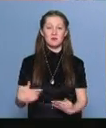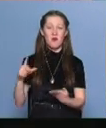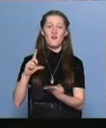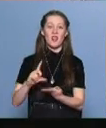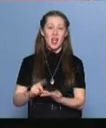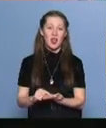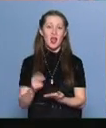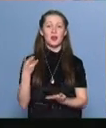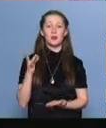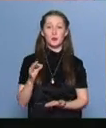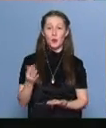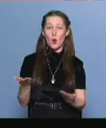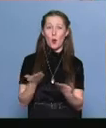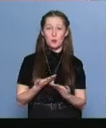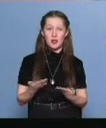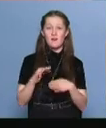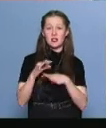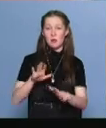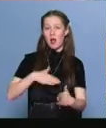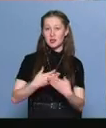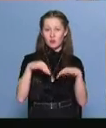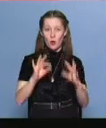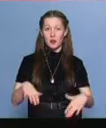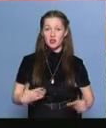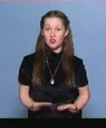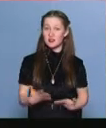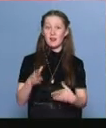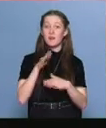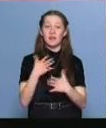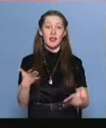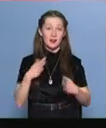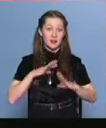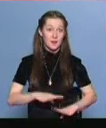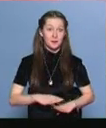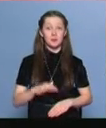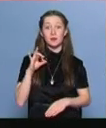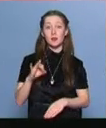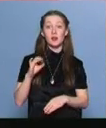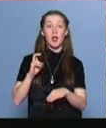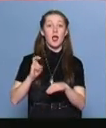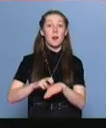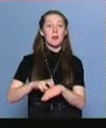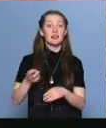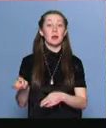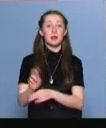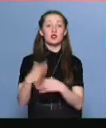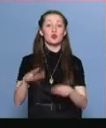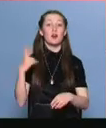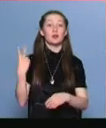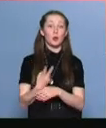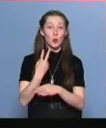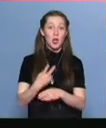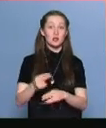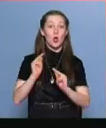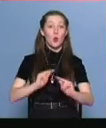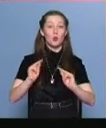Но ведем активный образ жизни, не поддаемся. В этом учебном году к педагогам-медики пришли уже второй раз. Профессия учителя